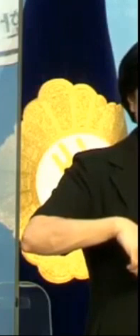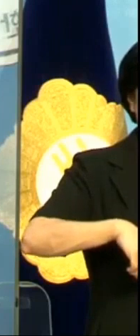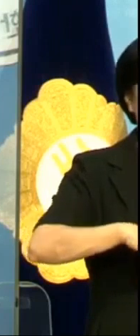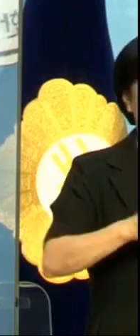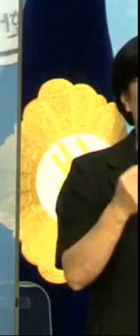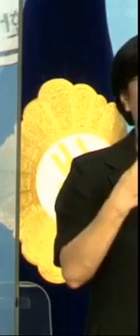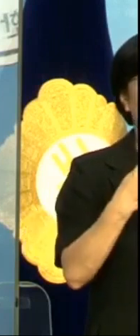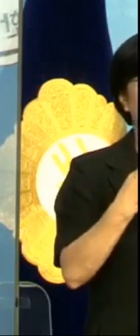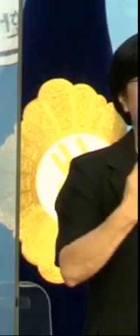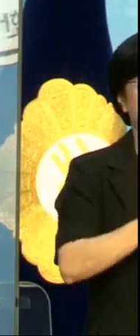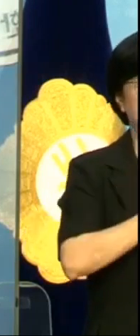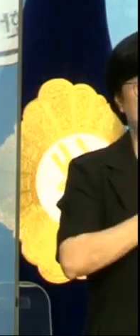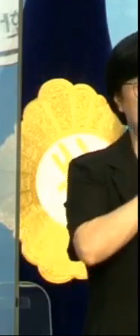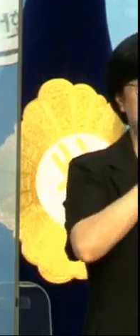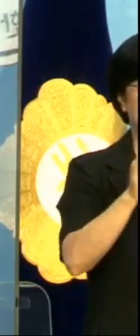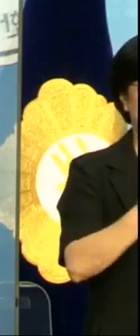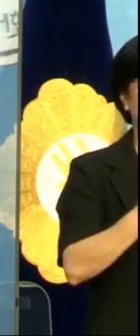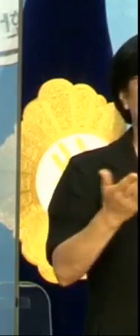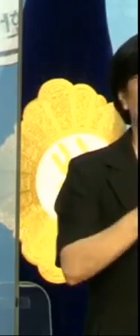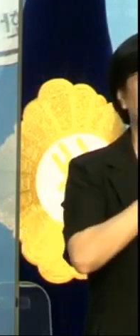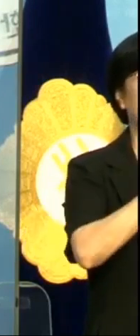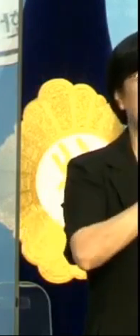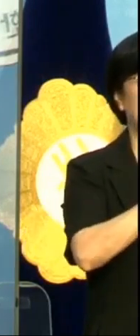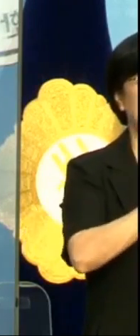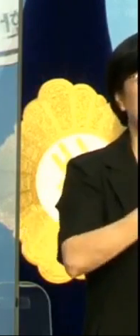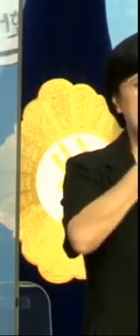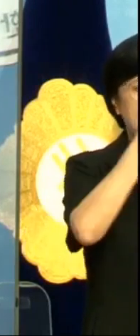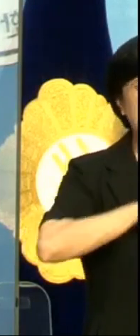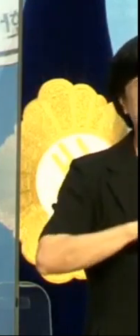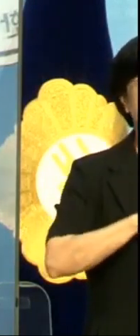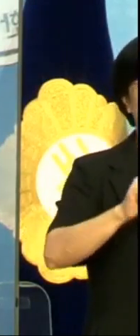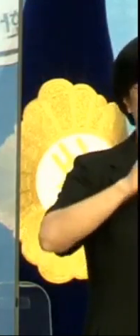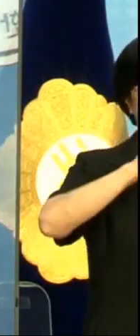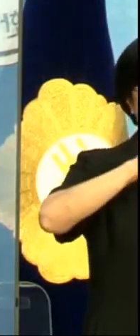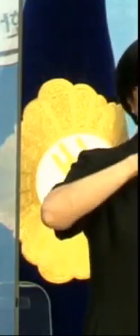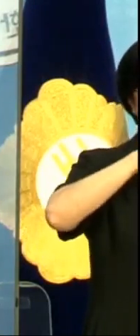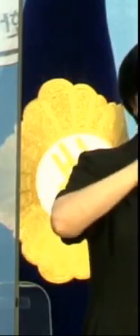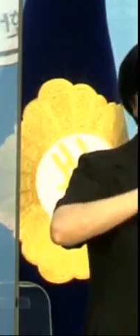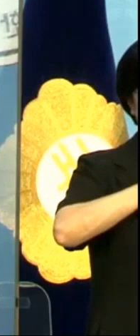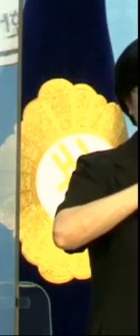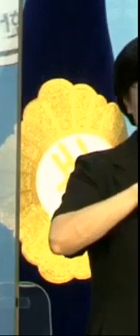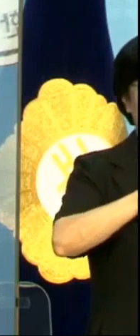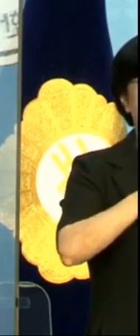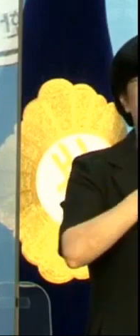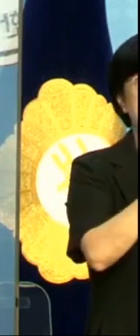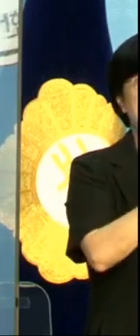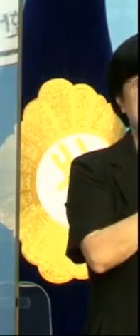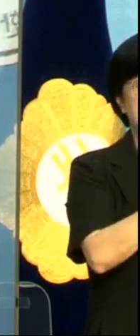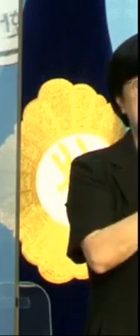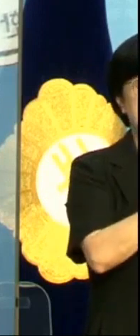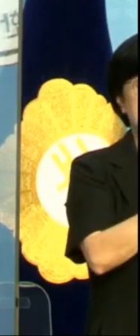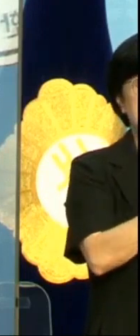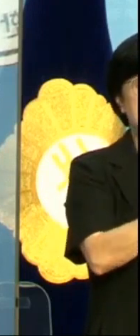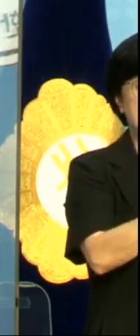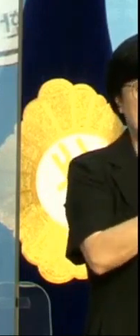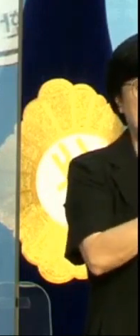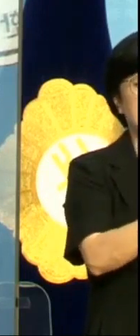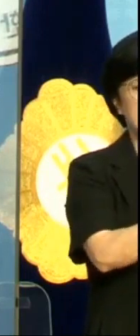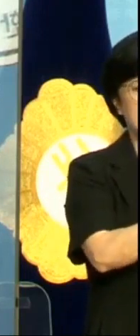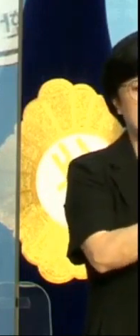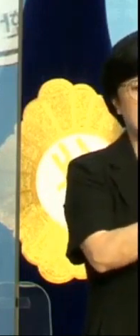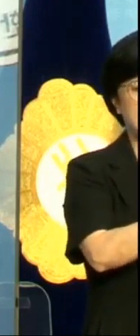하고 공직자 직무와 관련 될 역리 활동을 제한하는 공직자 의 이해 충돌 방지를 위한 부분이기